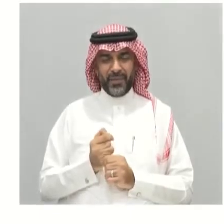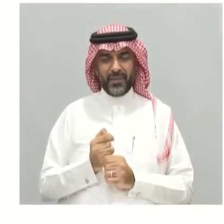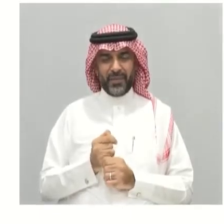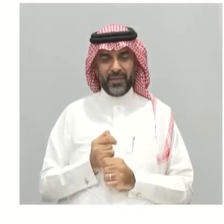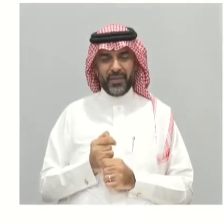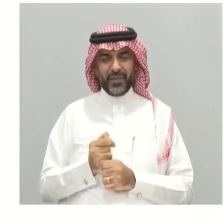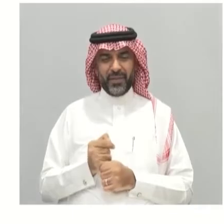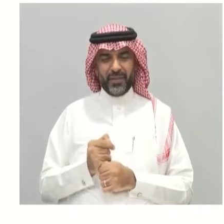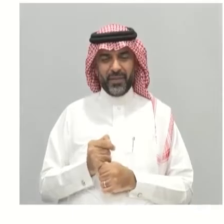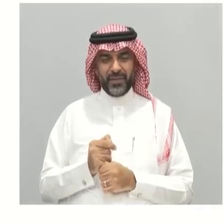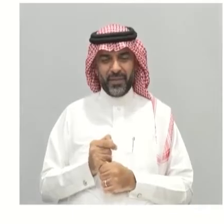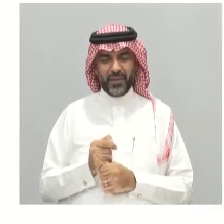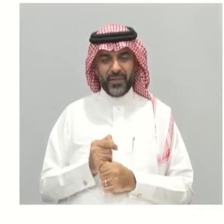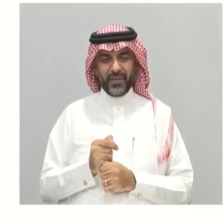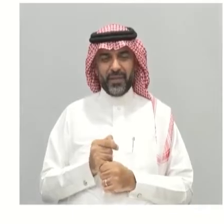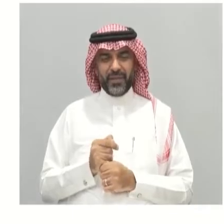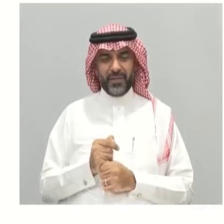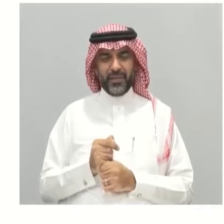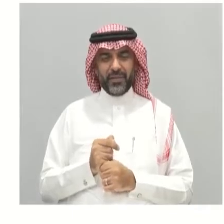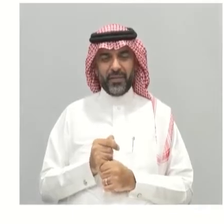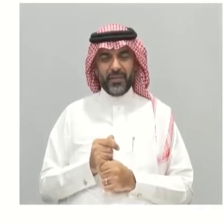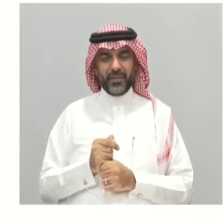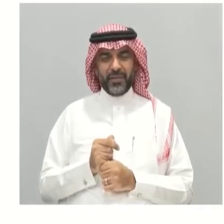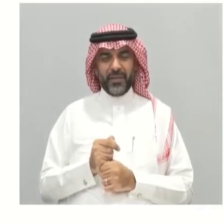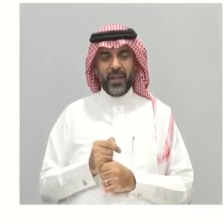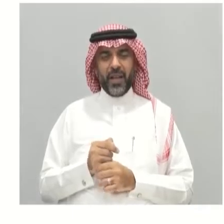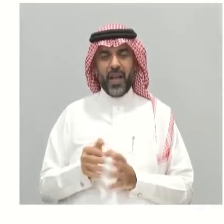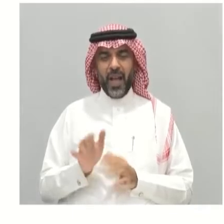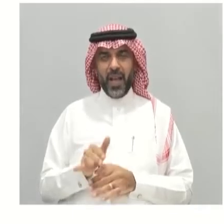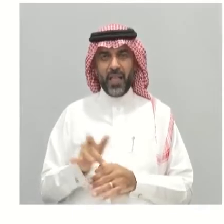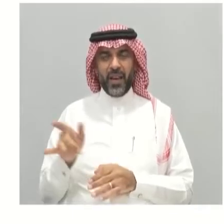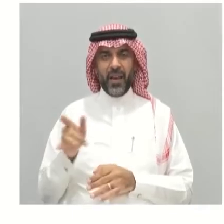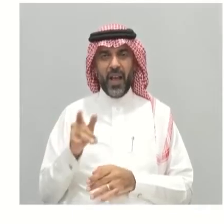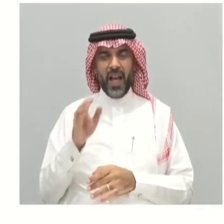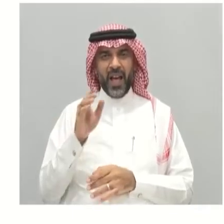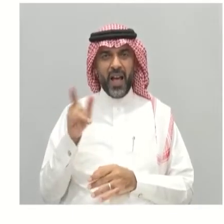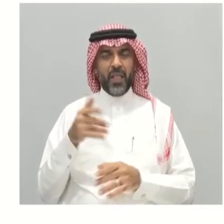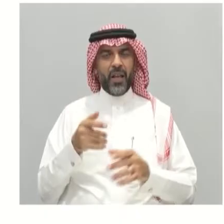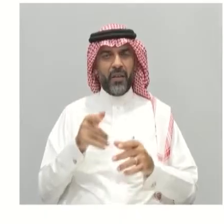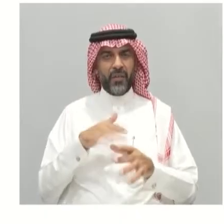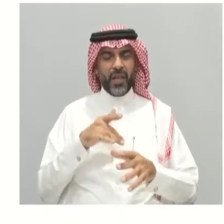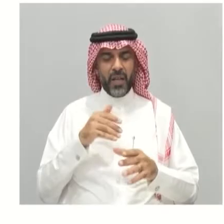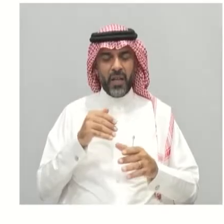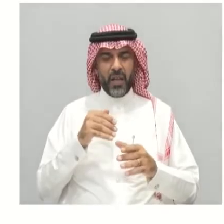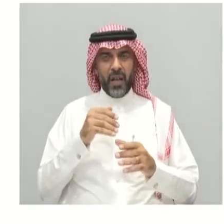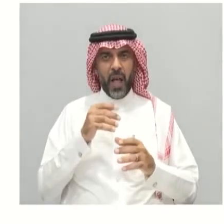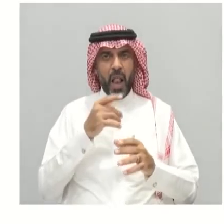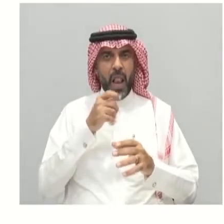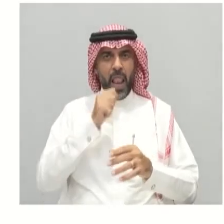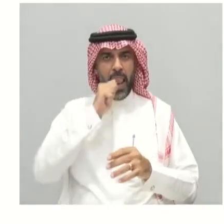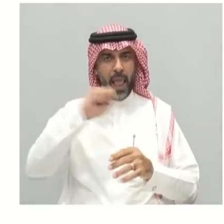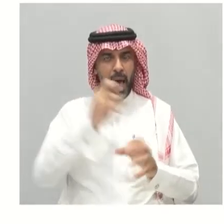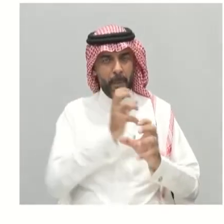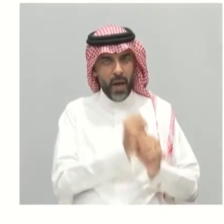من بعض انواع هذه الطحال كما يستخدم الاجار في حشو الفطير وحفظ اللحوم